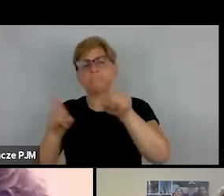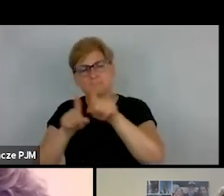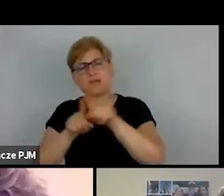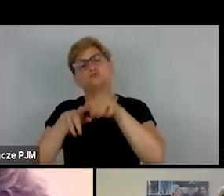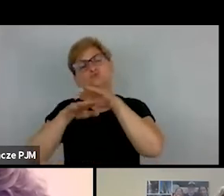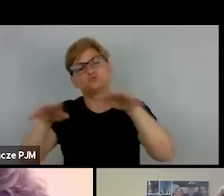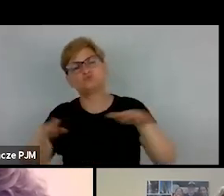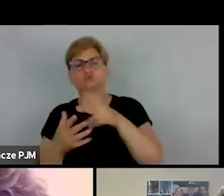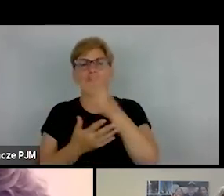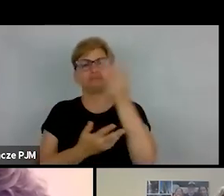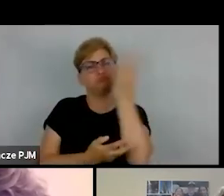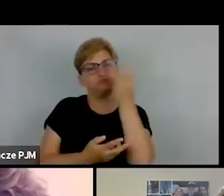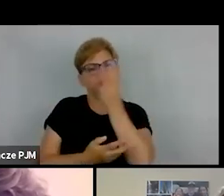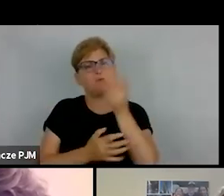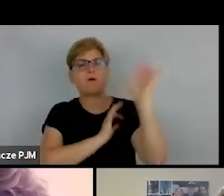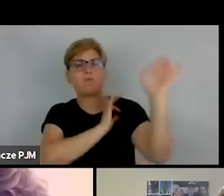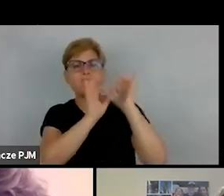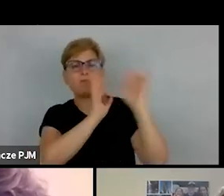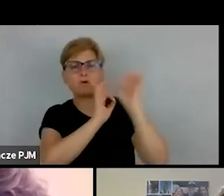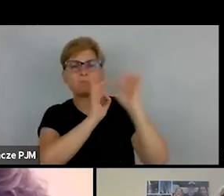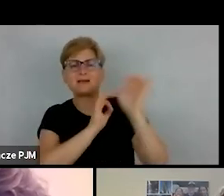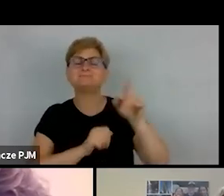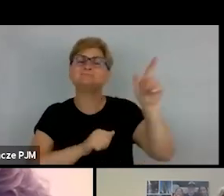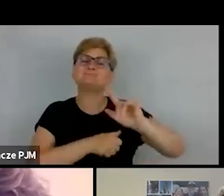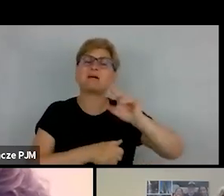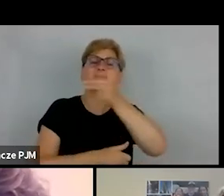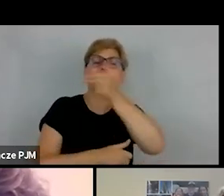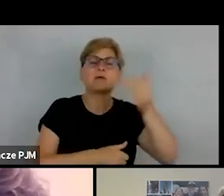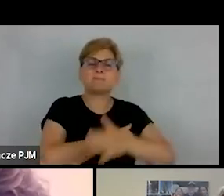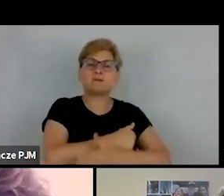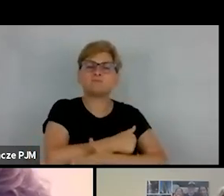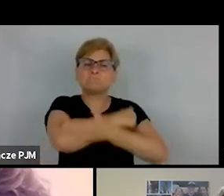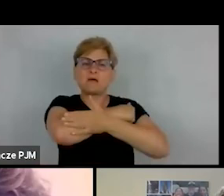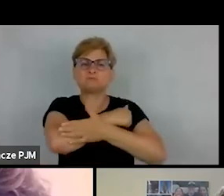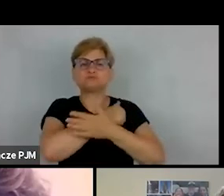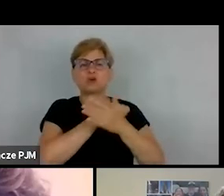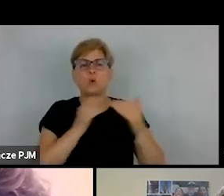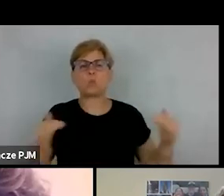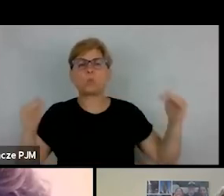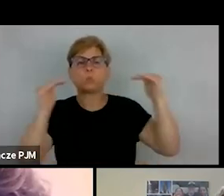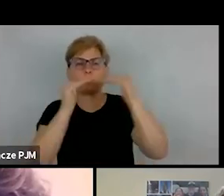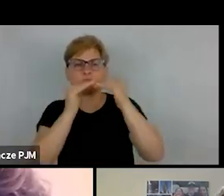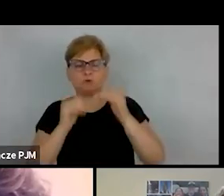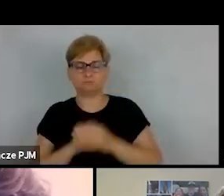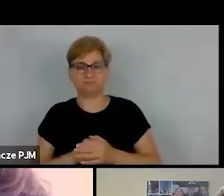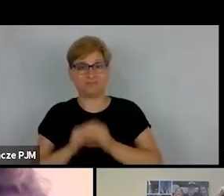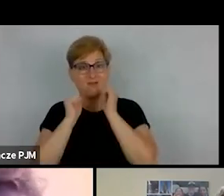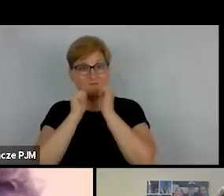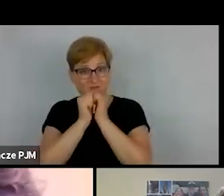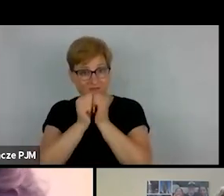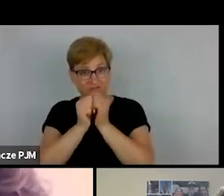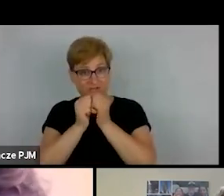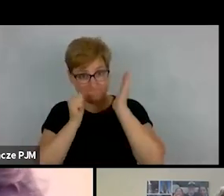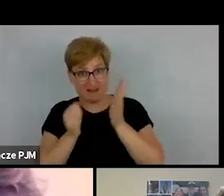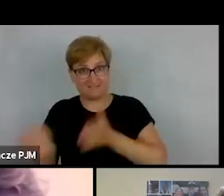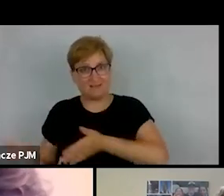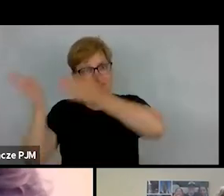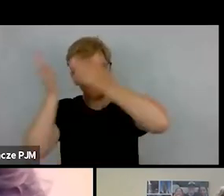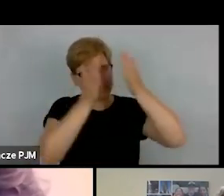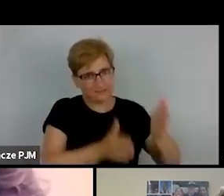treści w obszarze wsparcia i równości. We wrześniu będzie kolejny webinar, który też